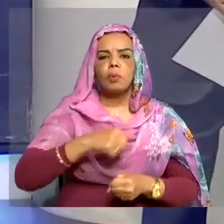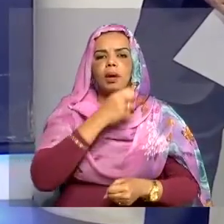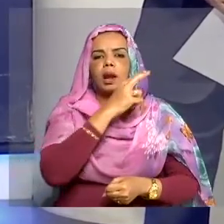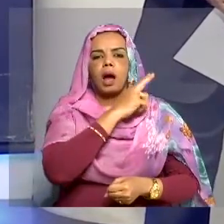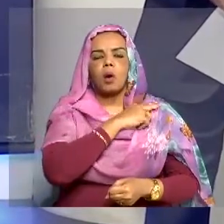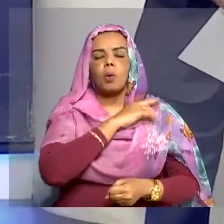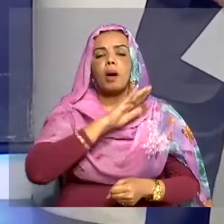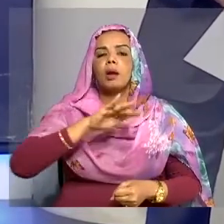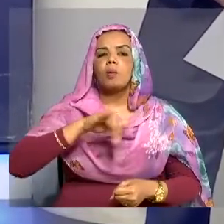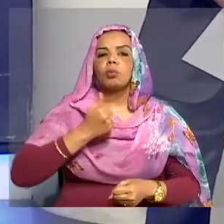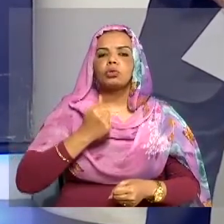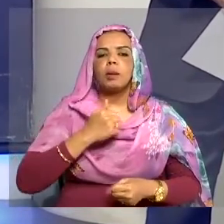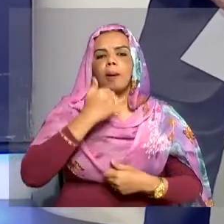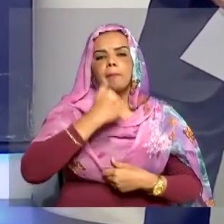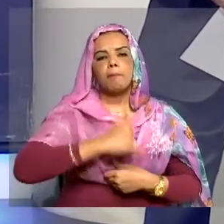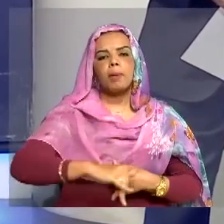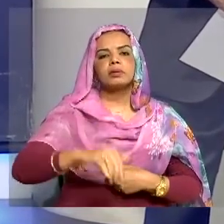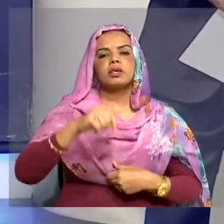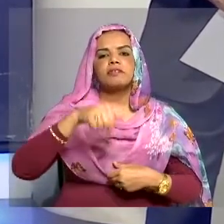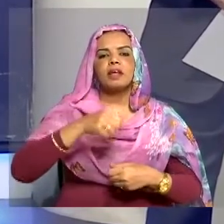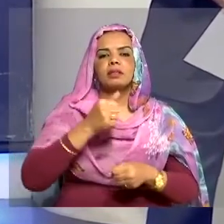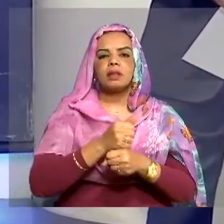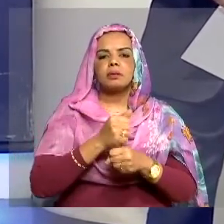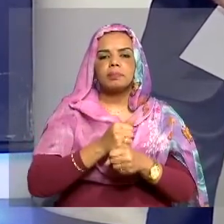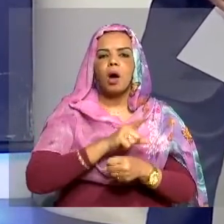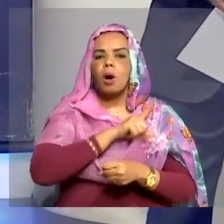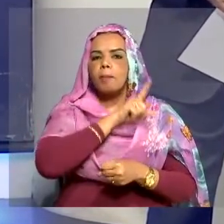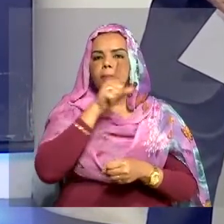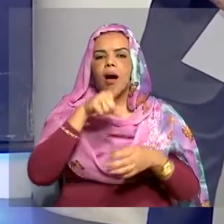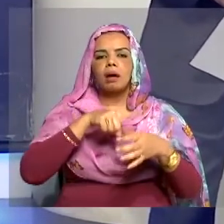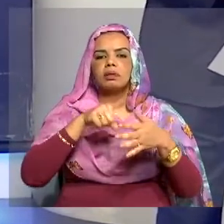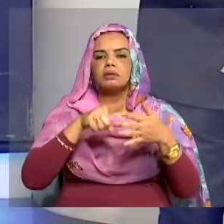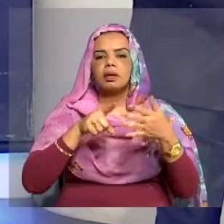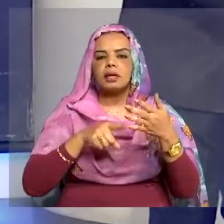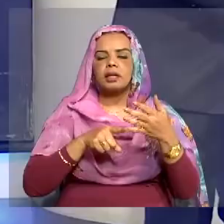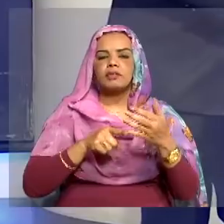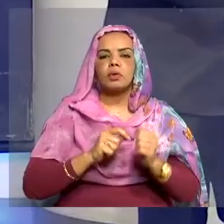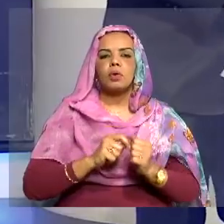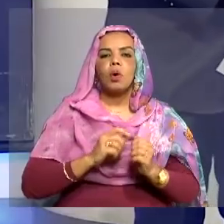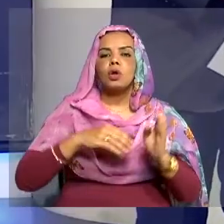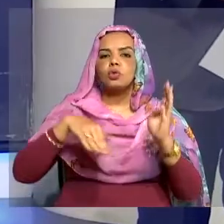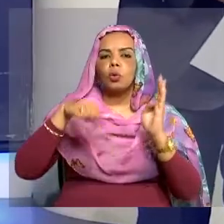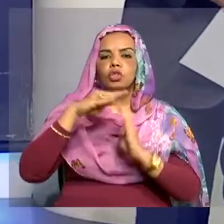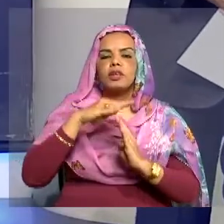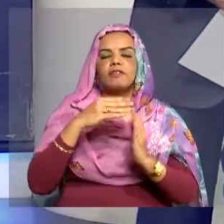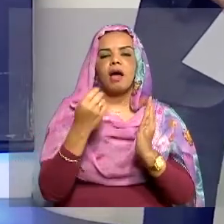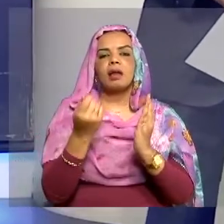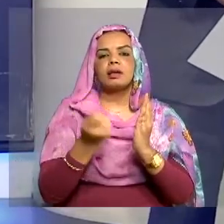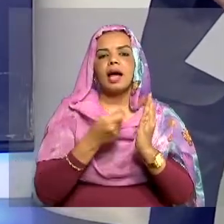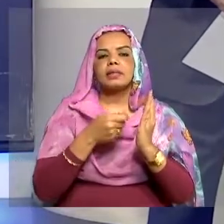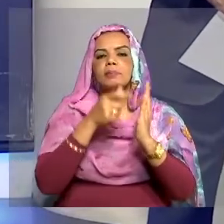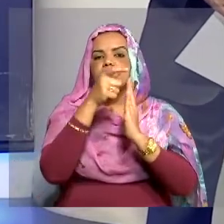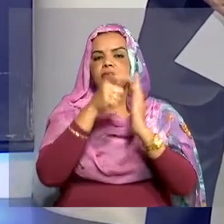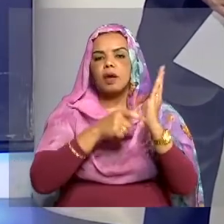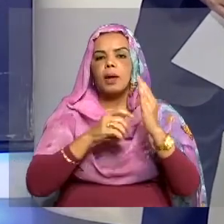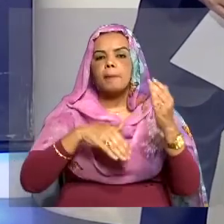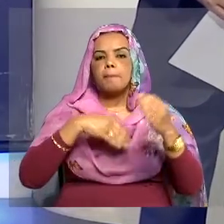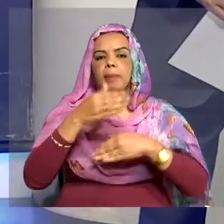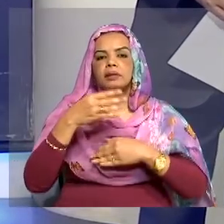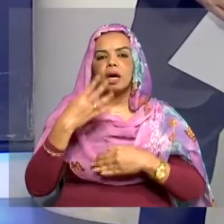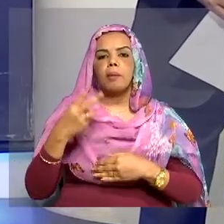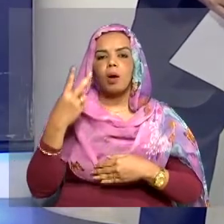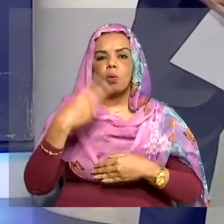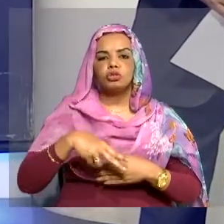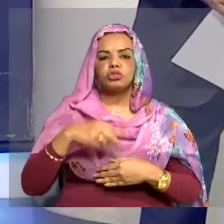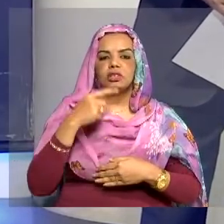المطلبة ومضت في تطبيقه دون أن تتدرج فيه. ويضيف الكاتب في هذه الزاوية: من بعد 24